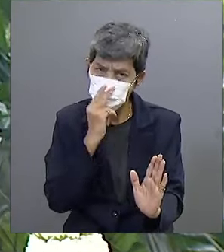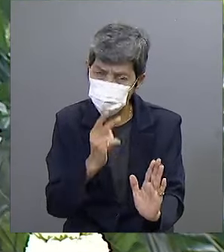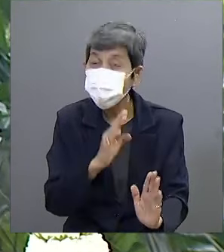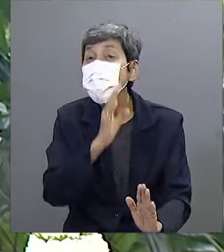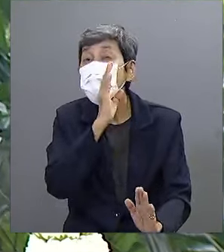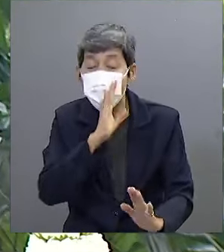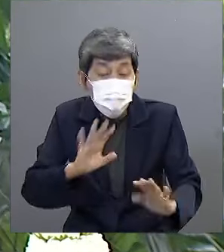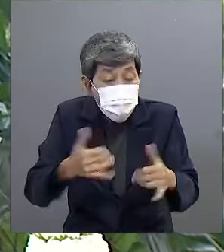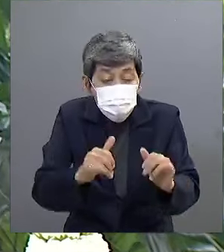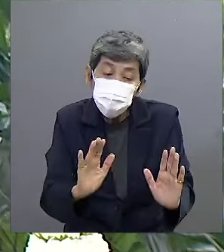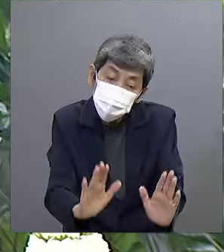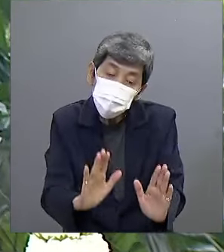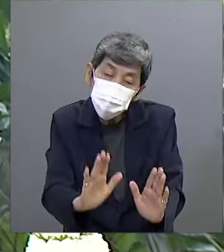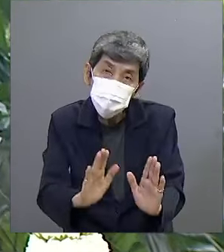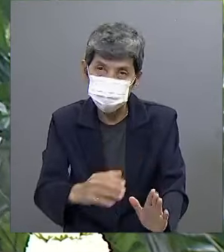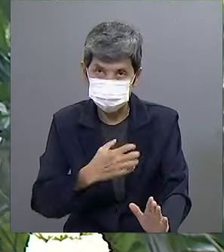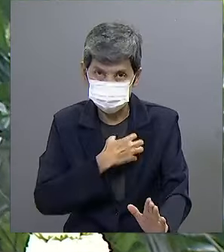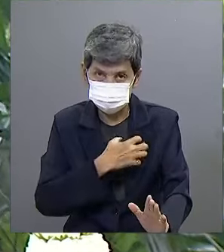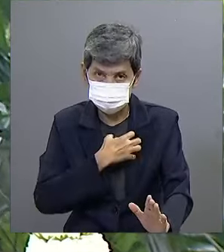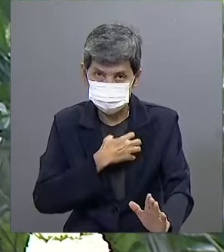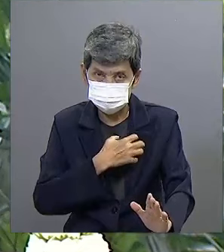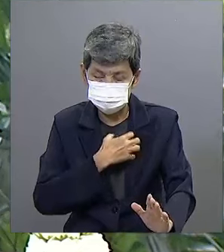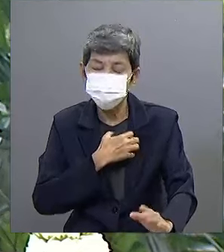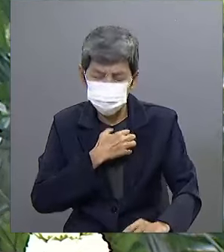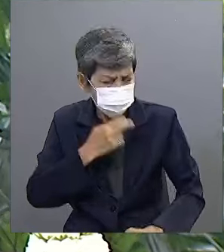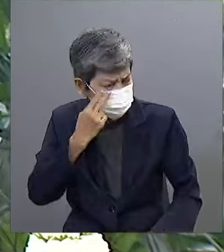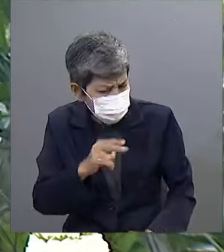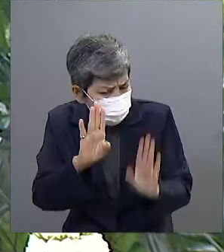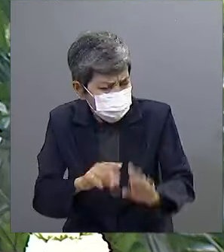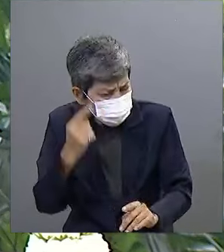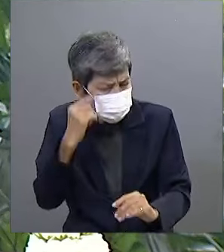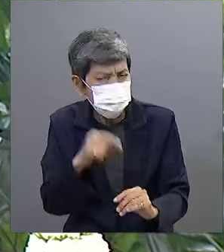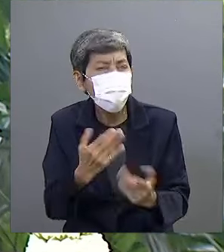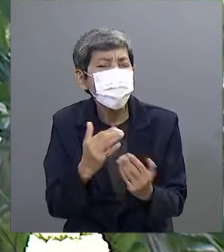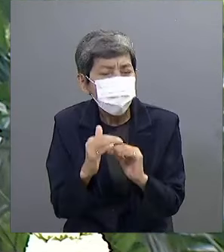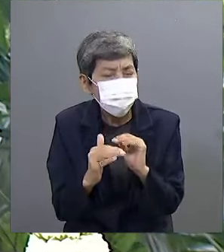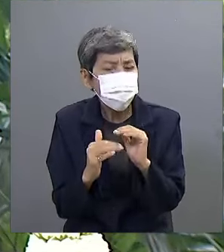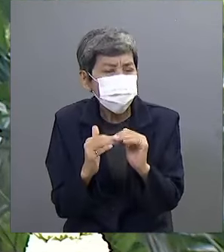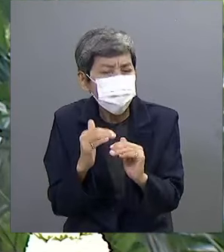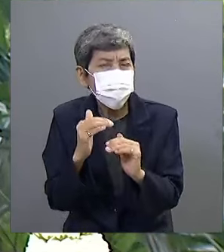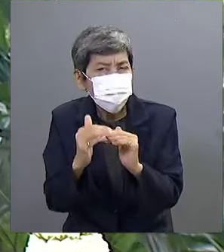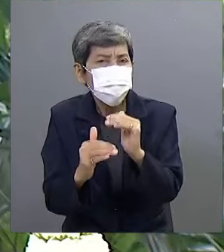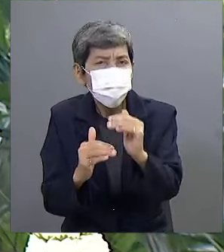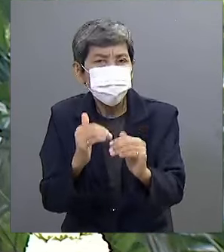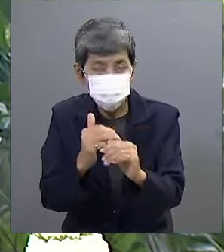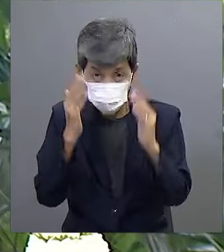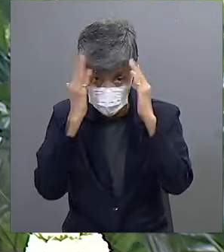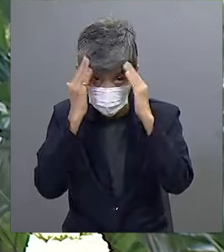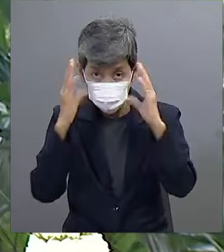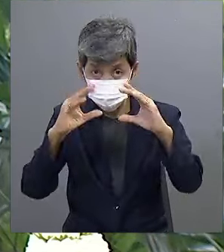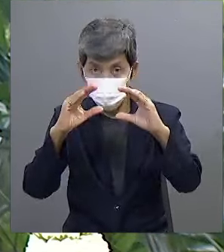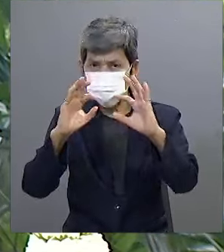อบเด็กเนี่ยค่ะอยากให้ทำด้วยความเข้าใจถึงพัฒนาการเขาค่ะโดยเฉพาะพัฒนาการสมองเป็นสิ่งสำคัญมากนะคะ